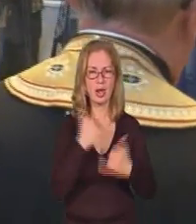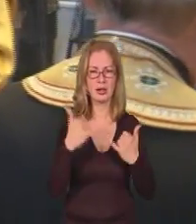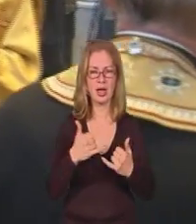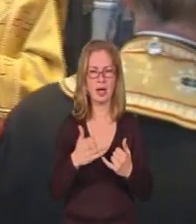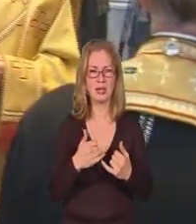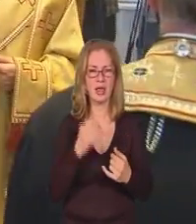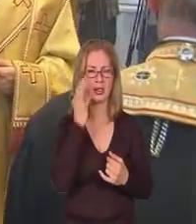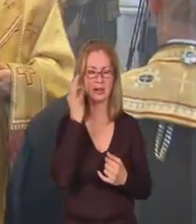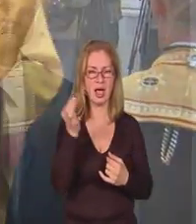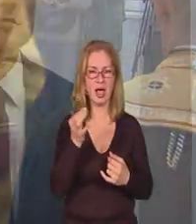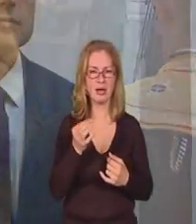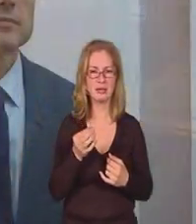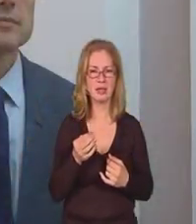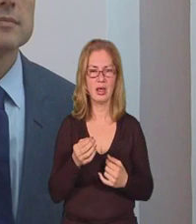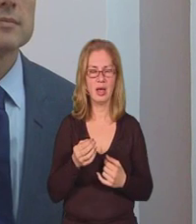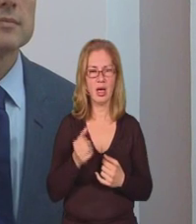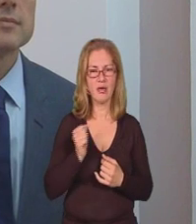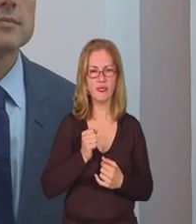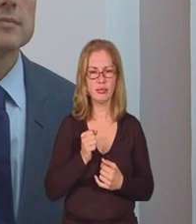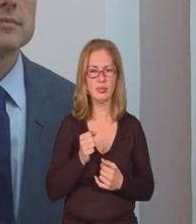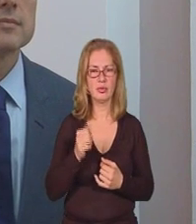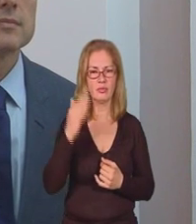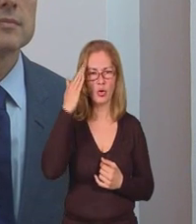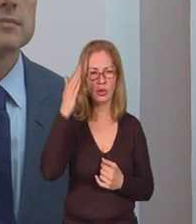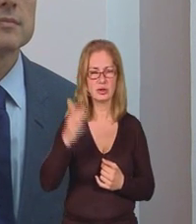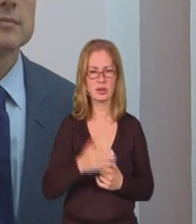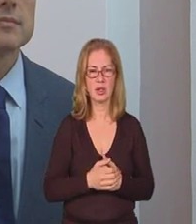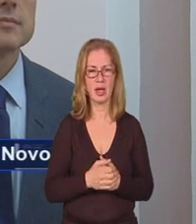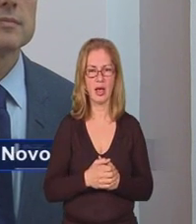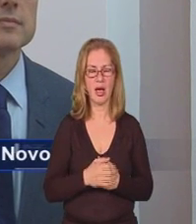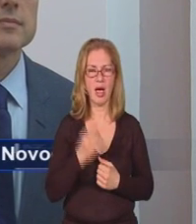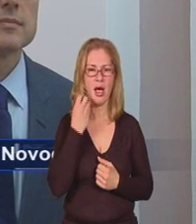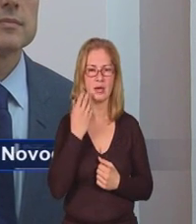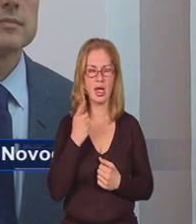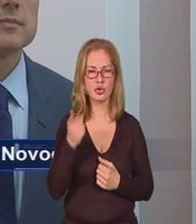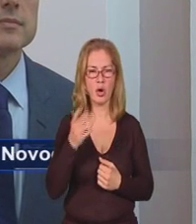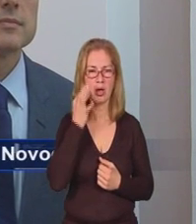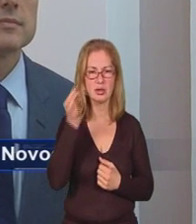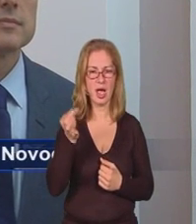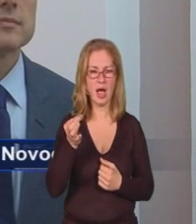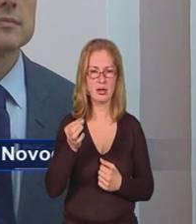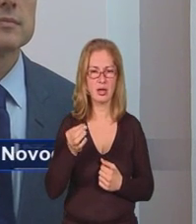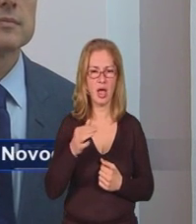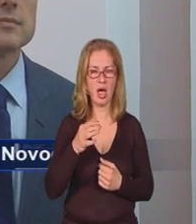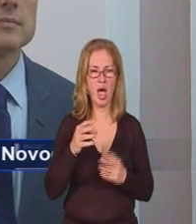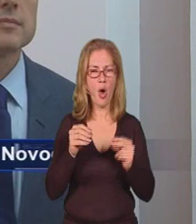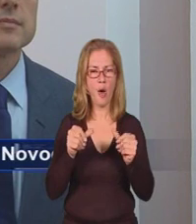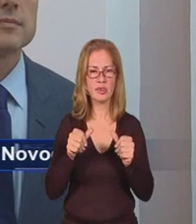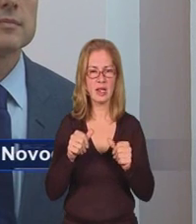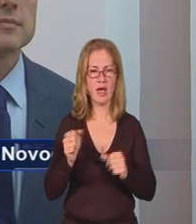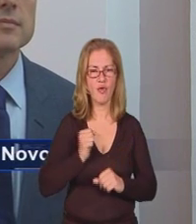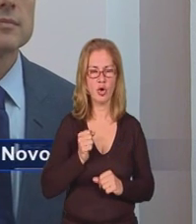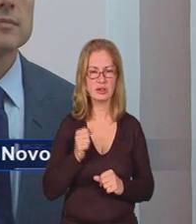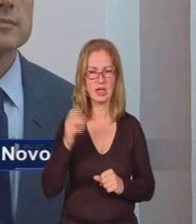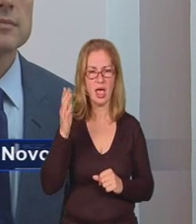roda pešadije u znak sećanja na legendarnu Kolubarsku bitku u Prvom svetskom ratu. Pa kad je to dan kopnene vojske i dan